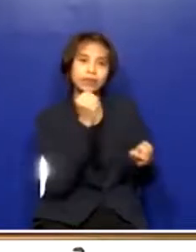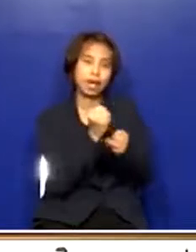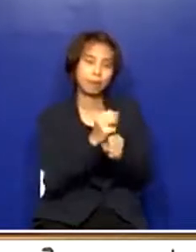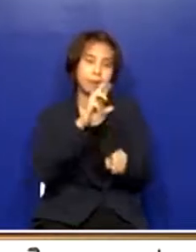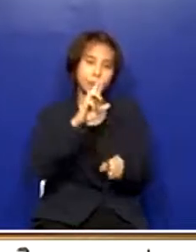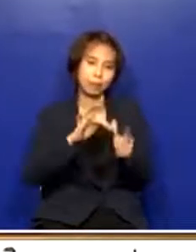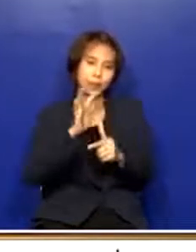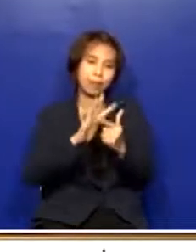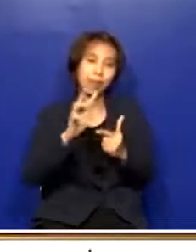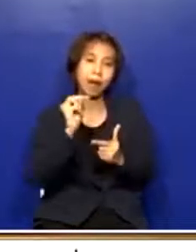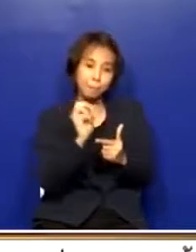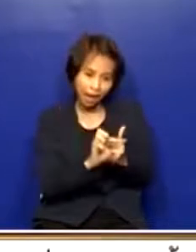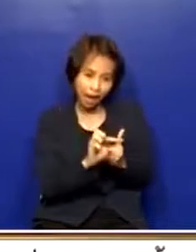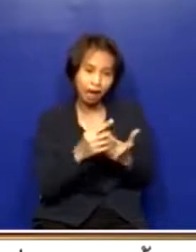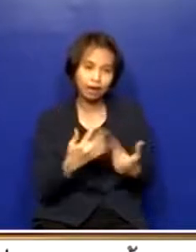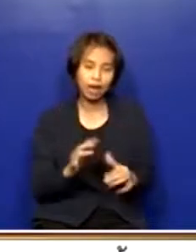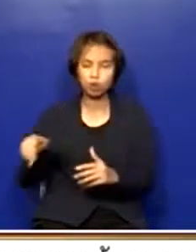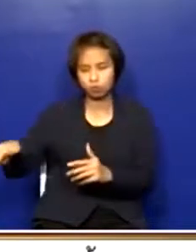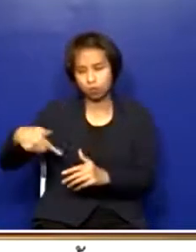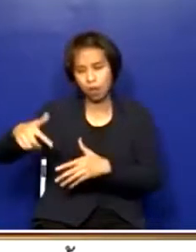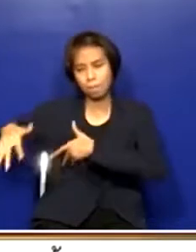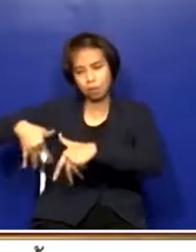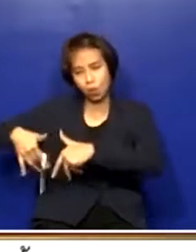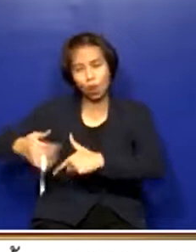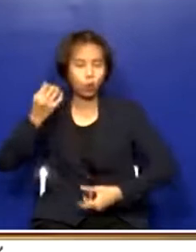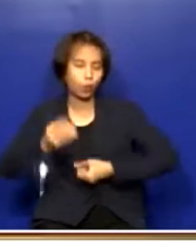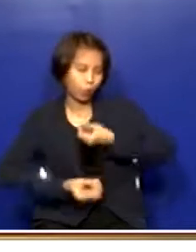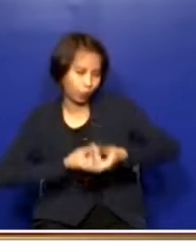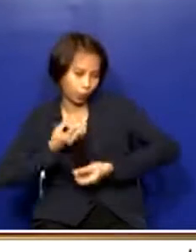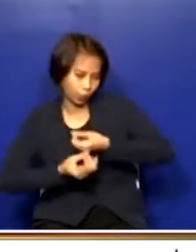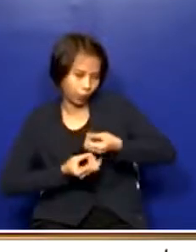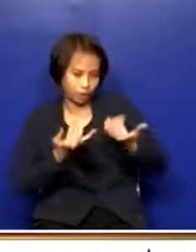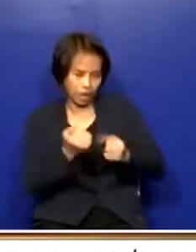็รฟงคามกดเห็นของ ผมส smarter something